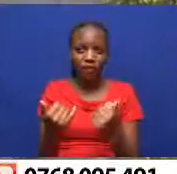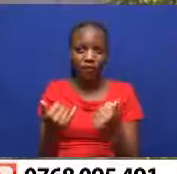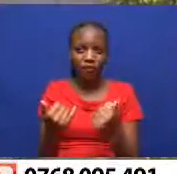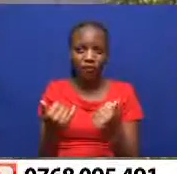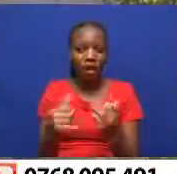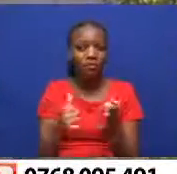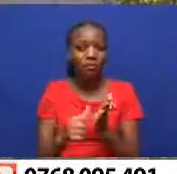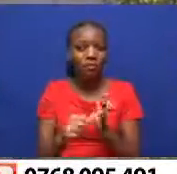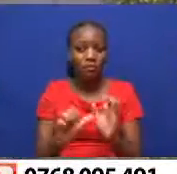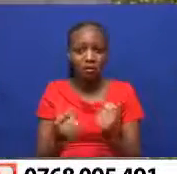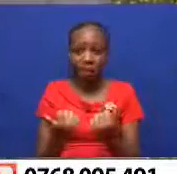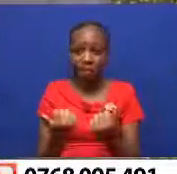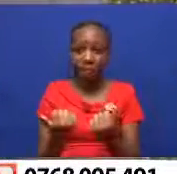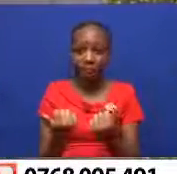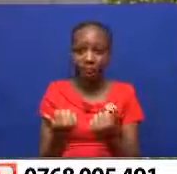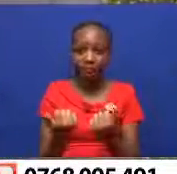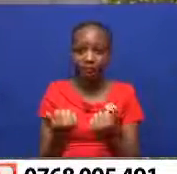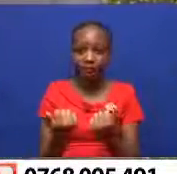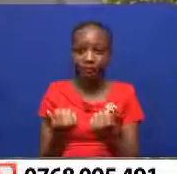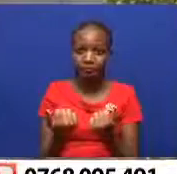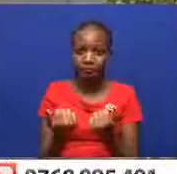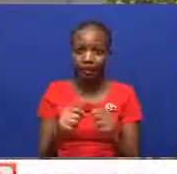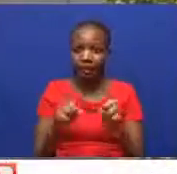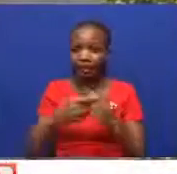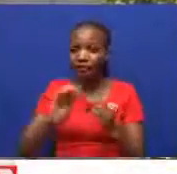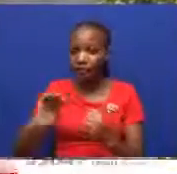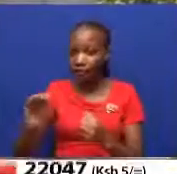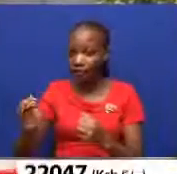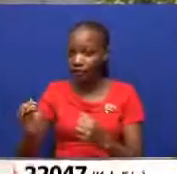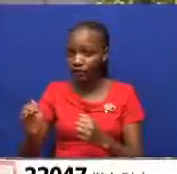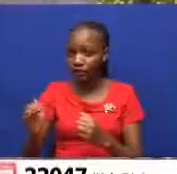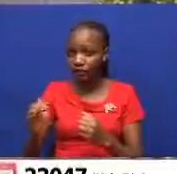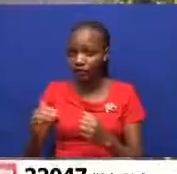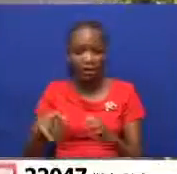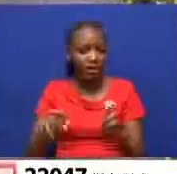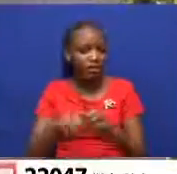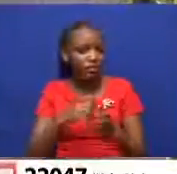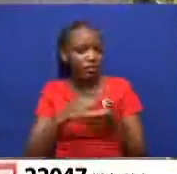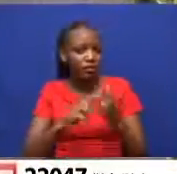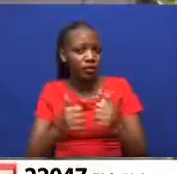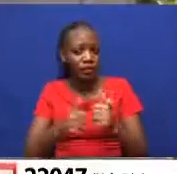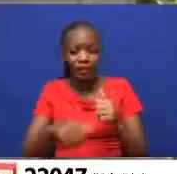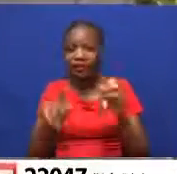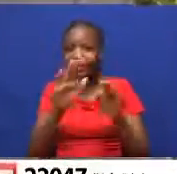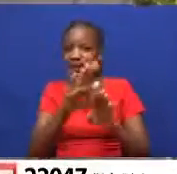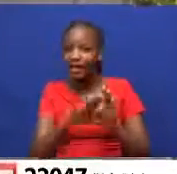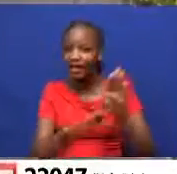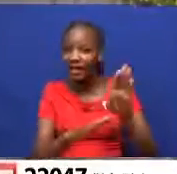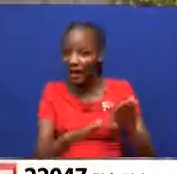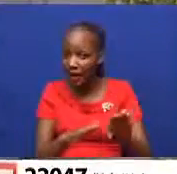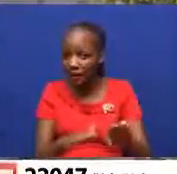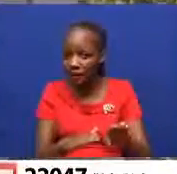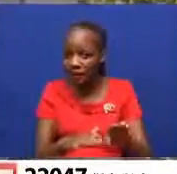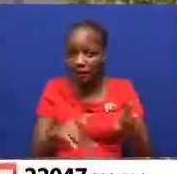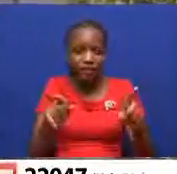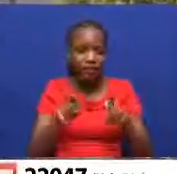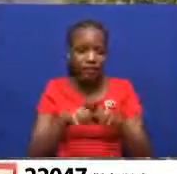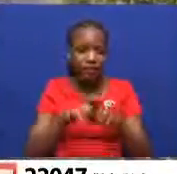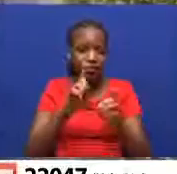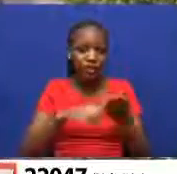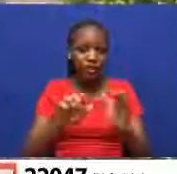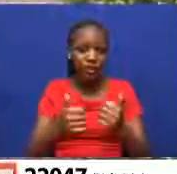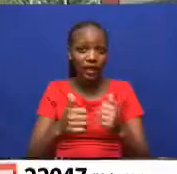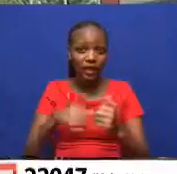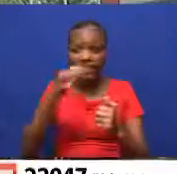comfort within some counties, like what has happened in Kirinyaga, like what is happening